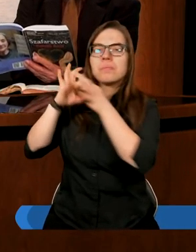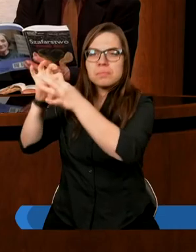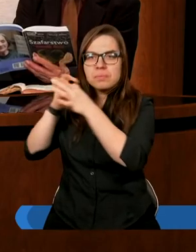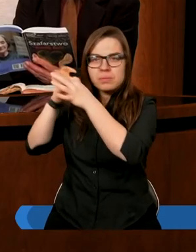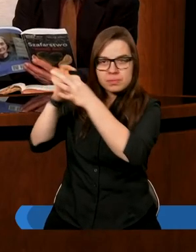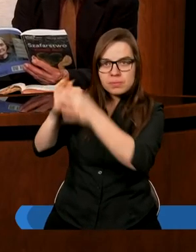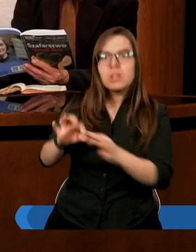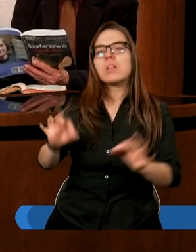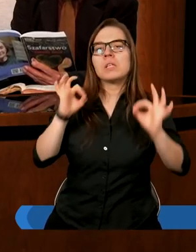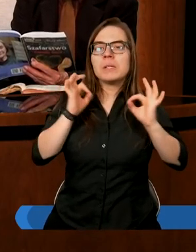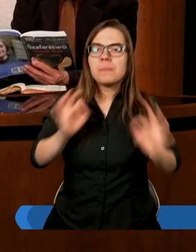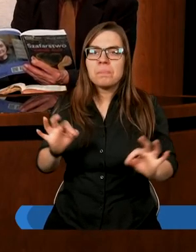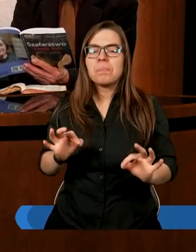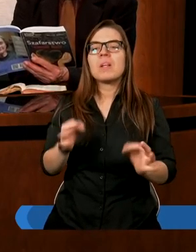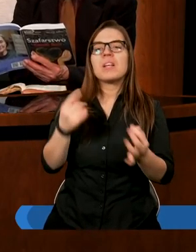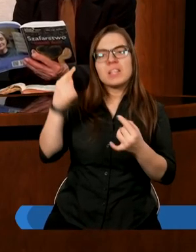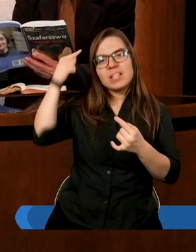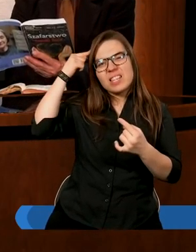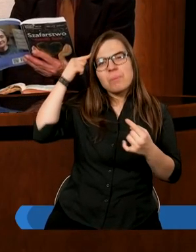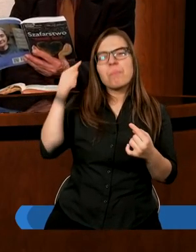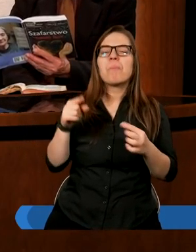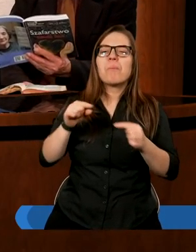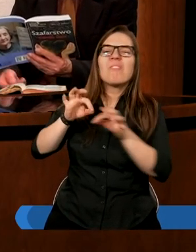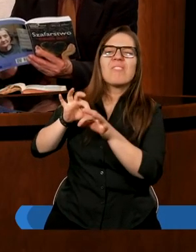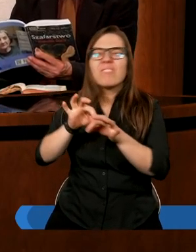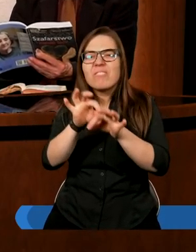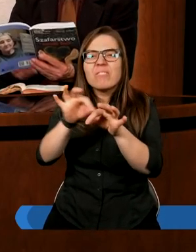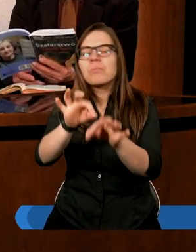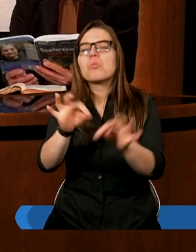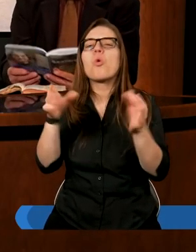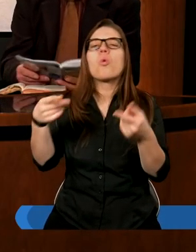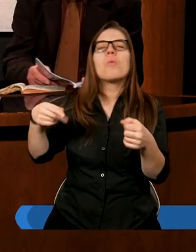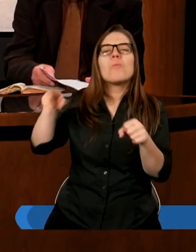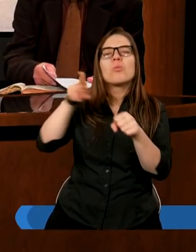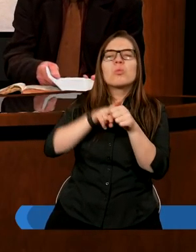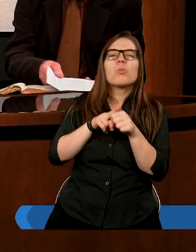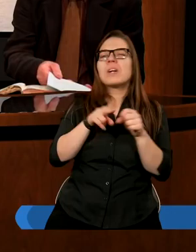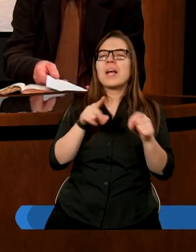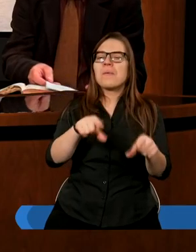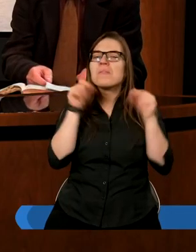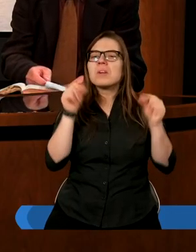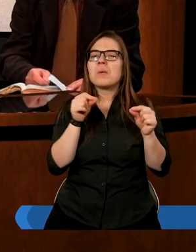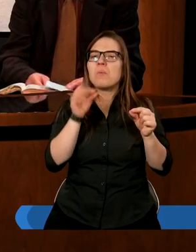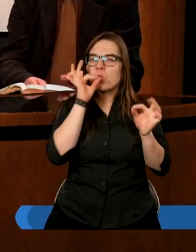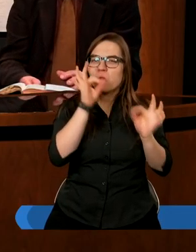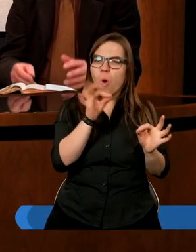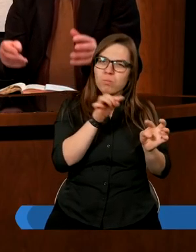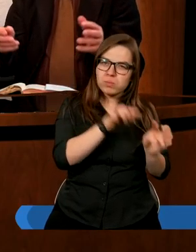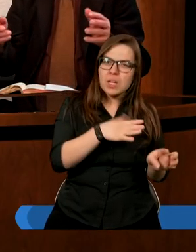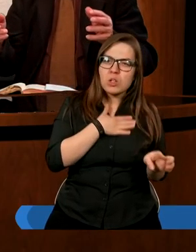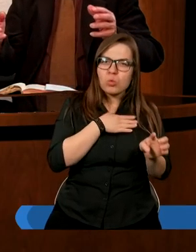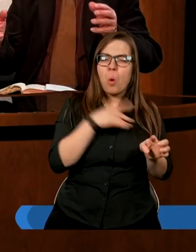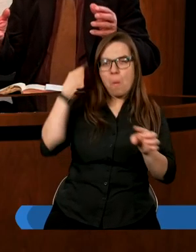skłania nas do wybrania określonego wyboru postępowania.